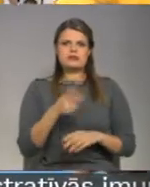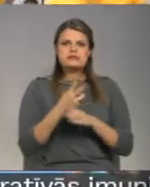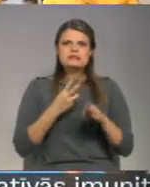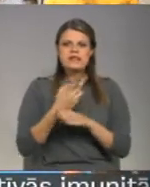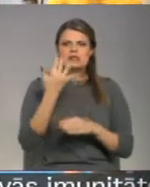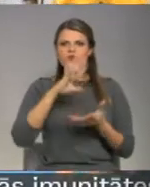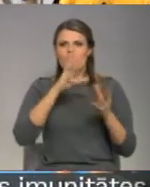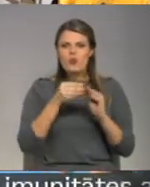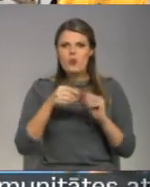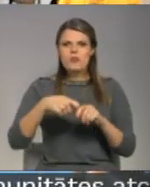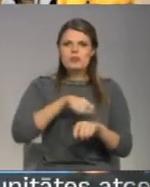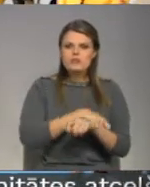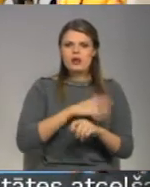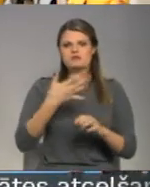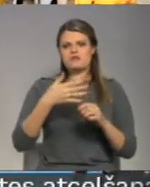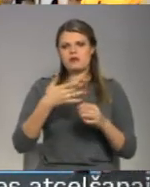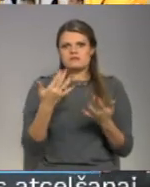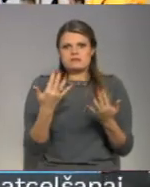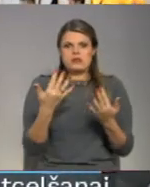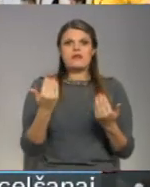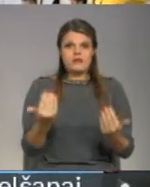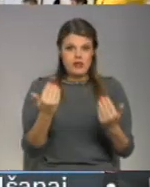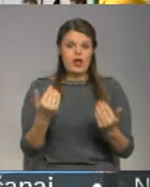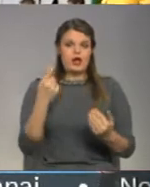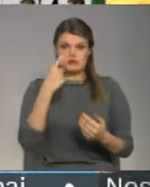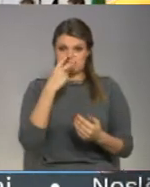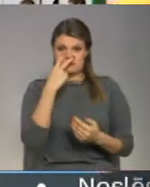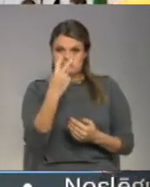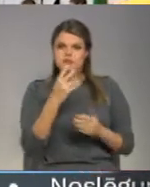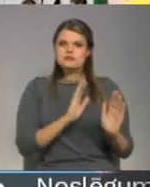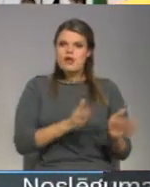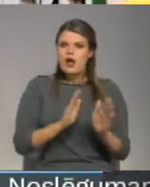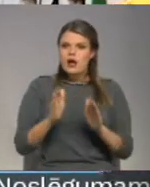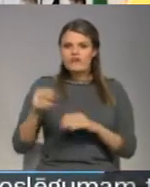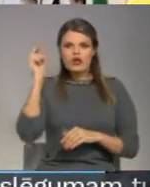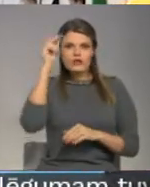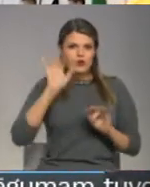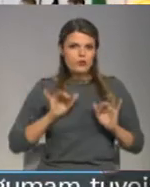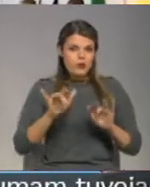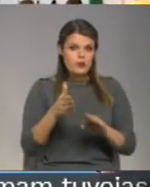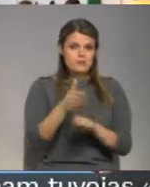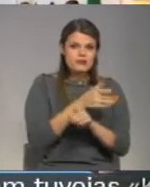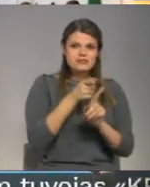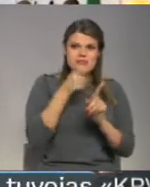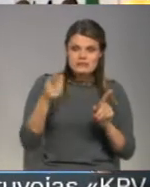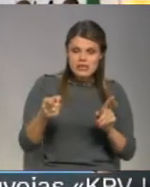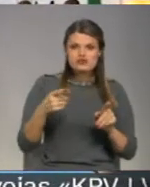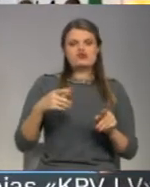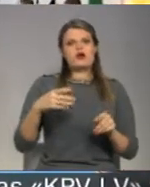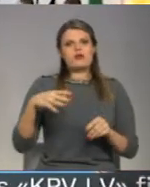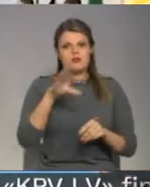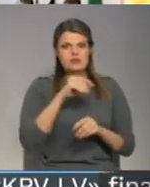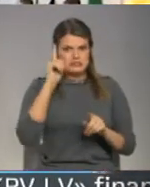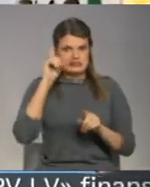noskrien spēles laikā. Agrāk neviens nezināja. Tagad tas nozīmē, ja tad ir tas sagatavošanās treniņu process pirmsezonas vai sezonā, nu